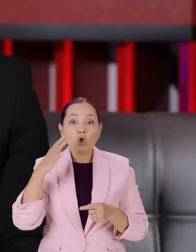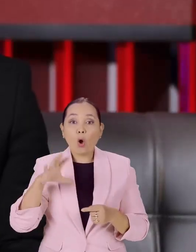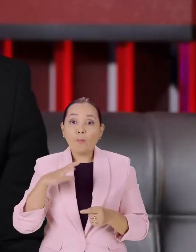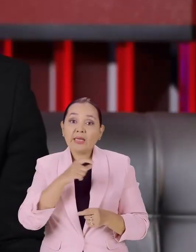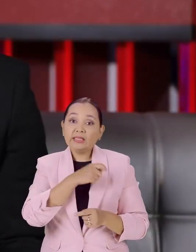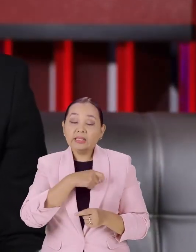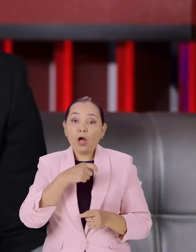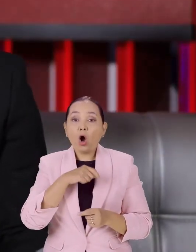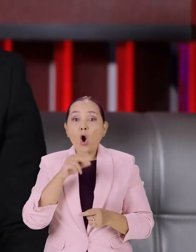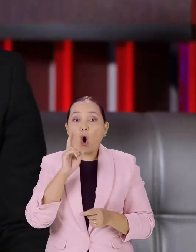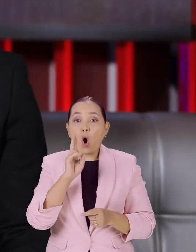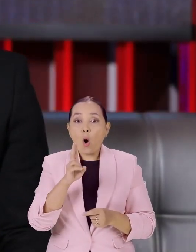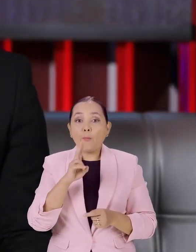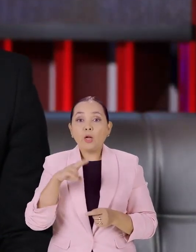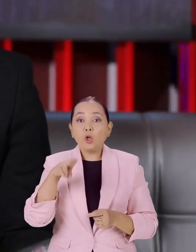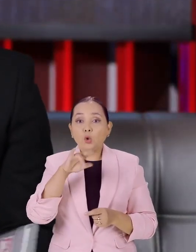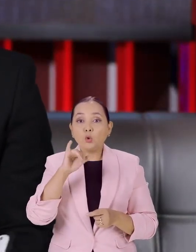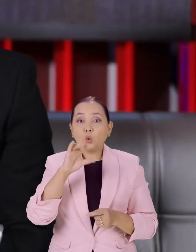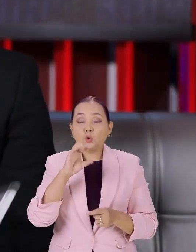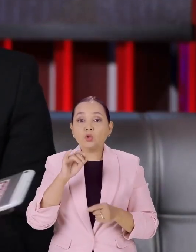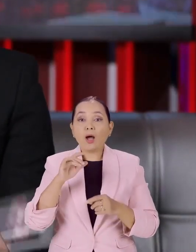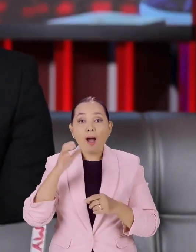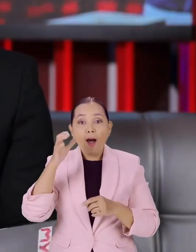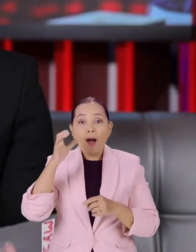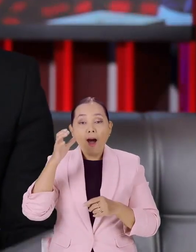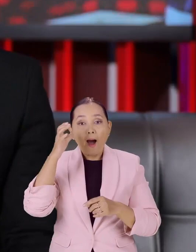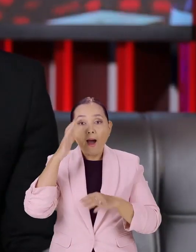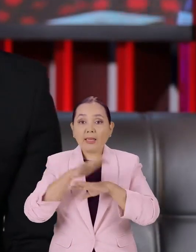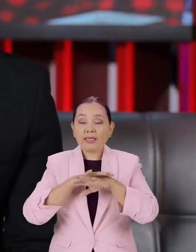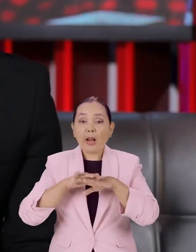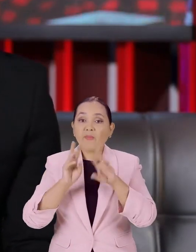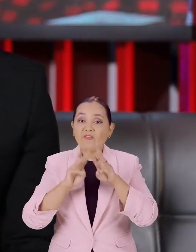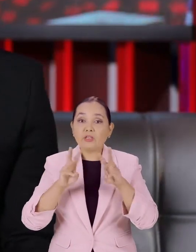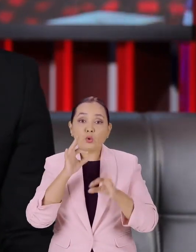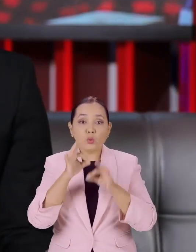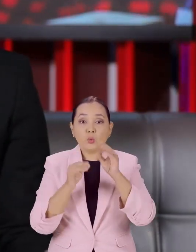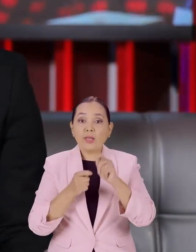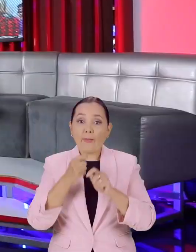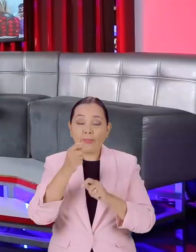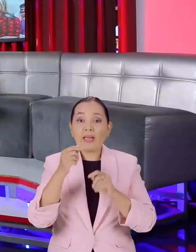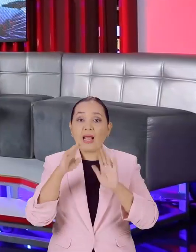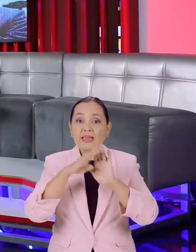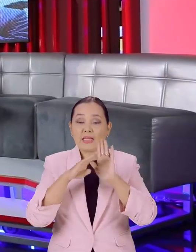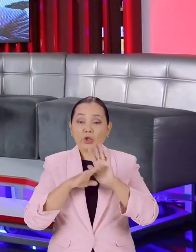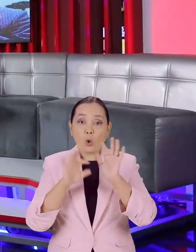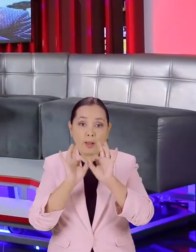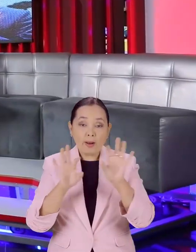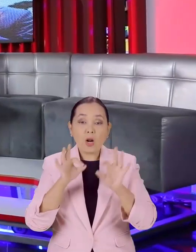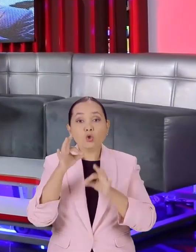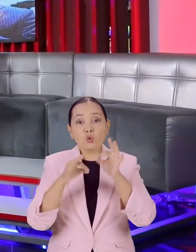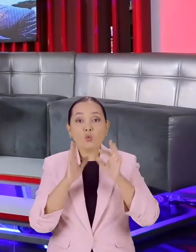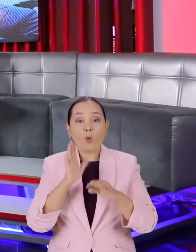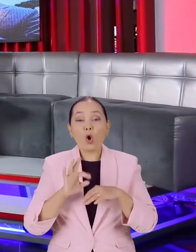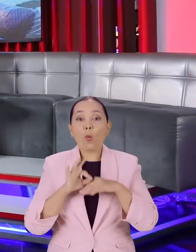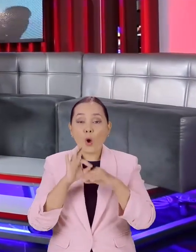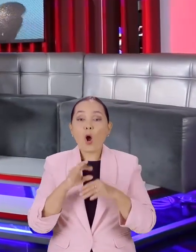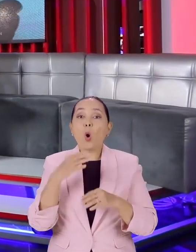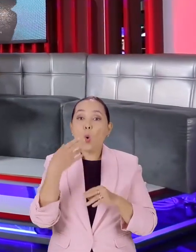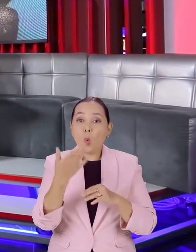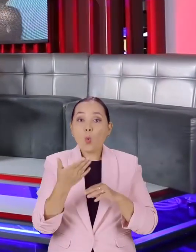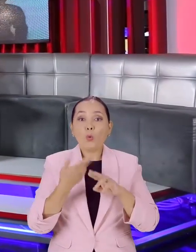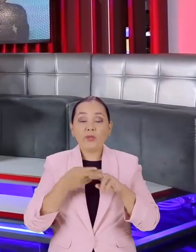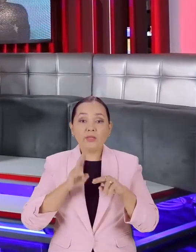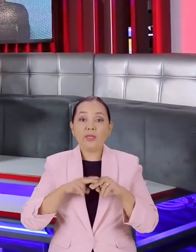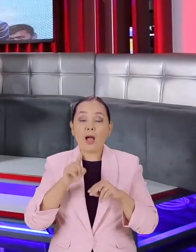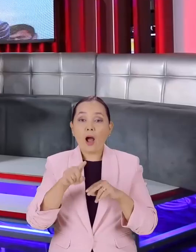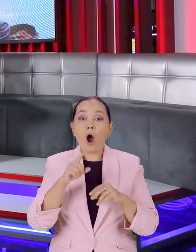sobiq deputat Qobul Do'stovni Xalq ta'limi vazirligi sudga bergan haqida kechagi dasturimizda gapirgandik. Sud bo'lib o'tdi.